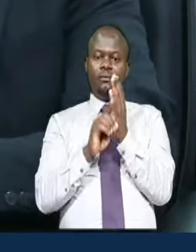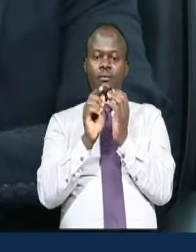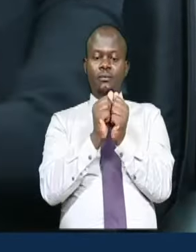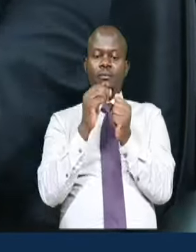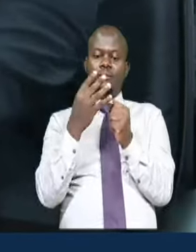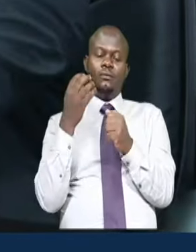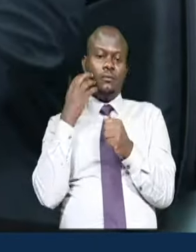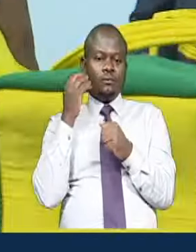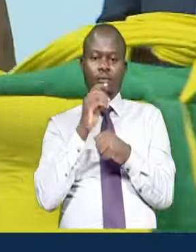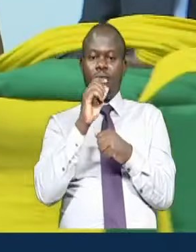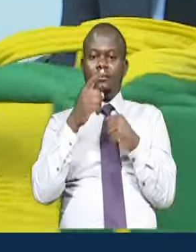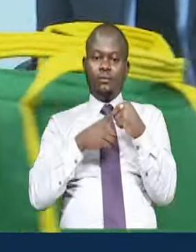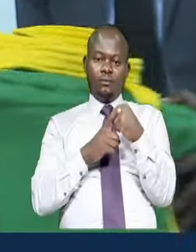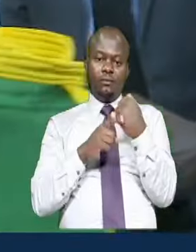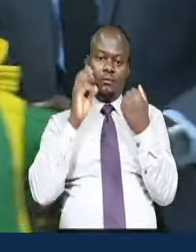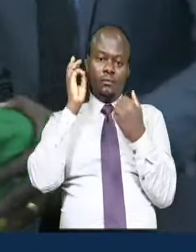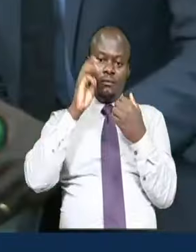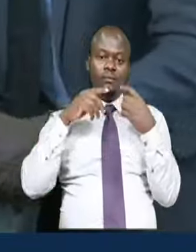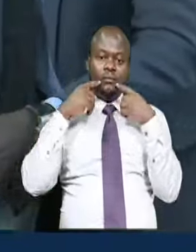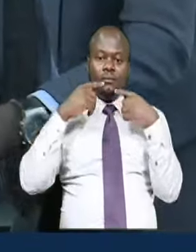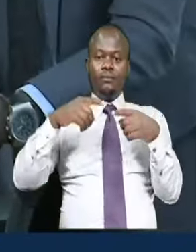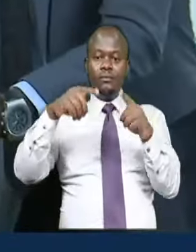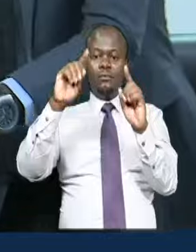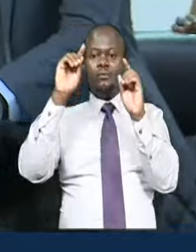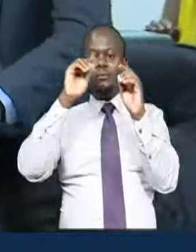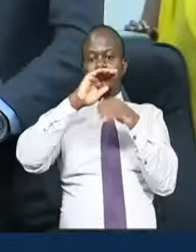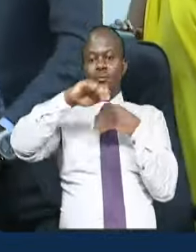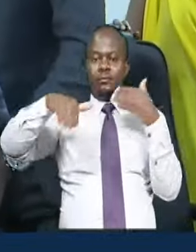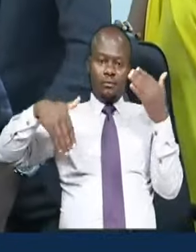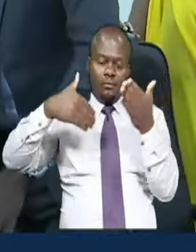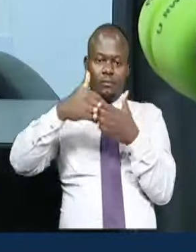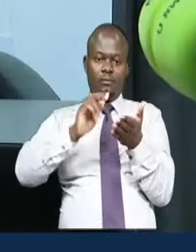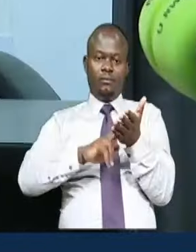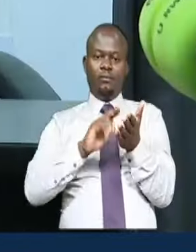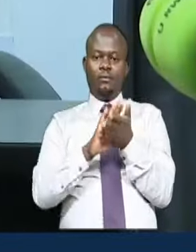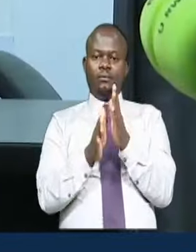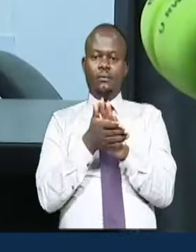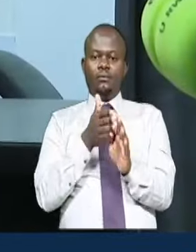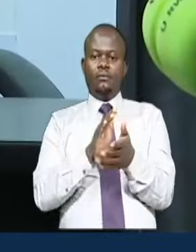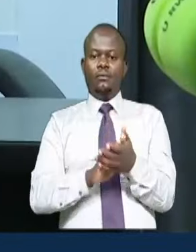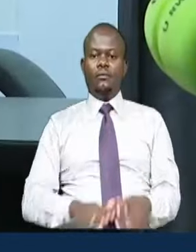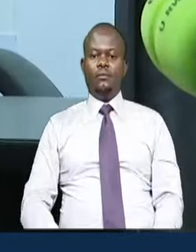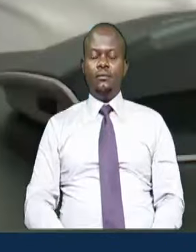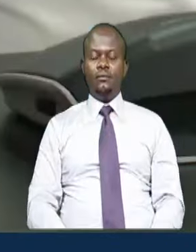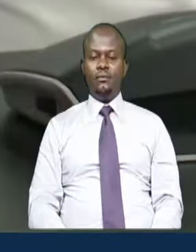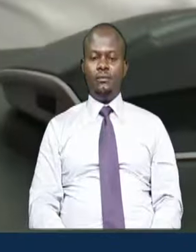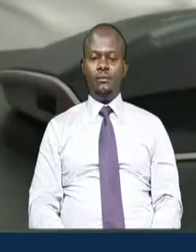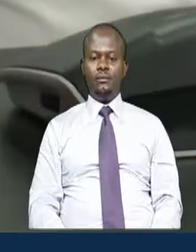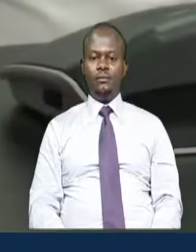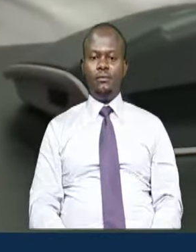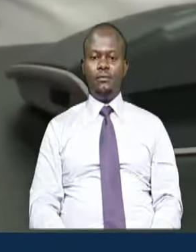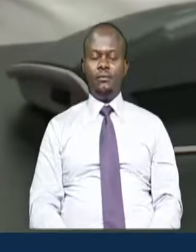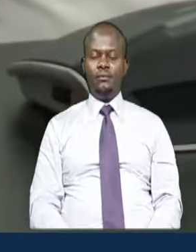z'ukwezi gutaha kwa gatandatu nibwo hazatangazwa kandidature zizaba zemejwe burundu. Kalixte Kaberuka mu mujyi wa Kigali.